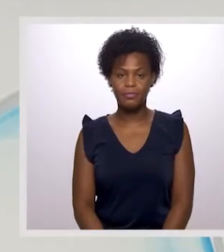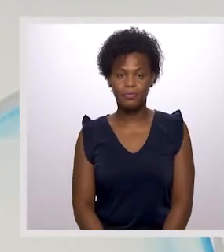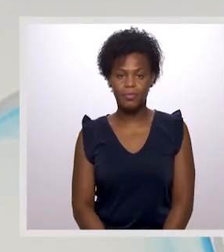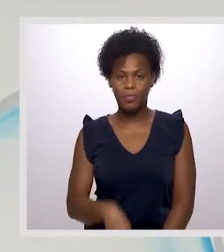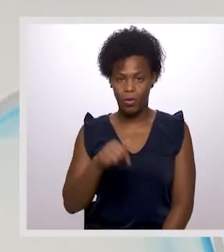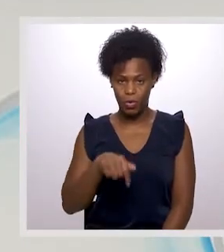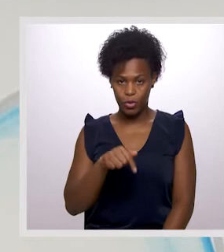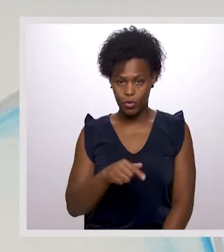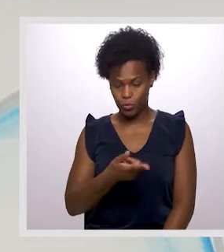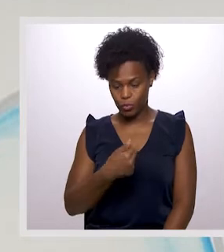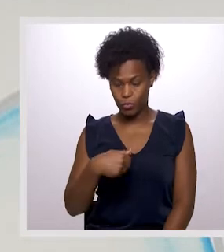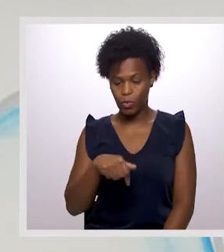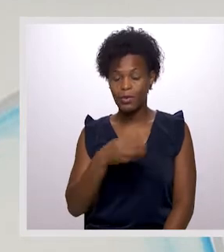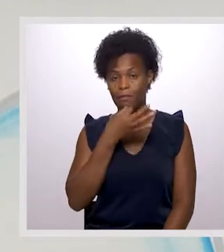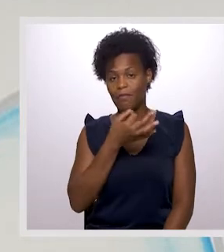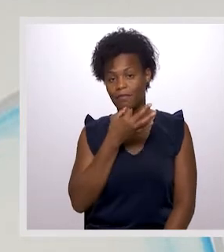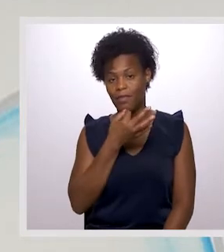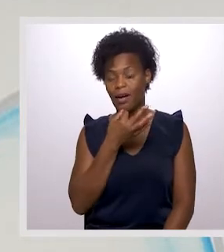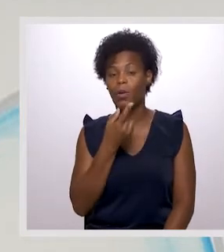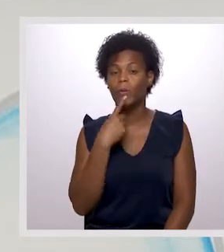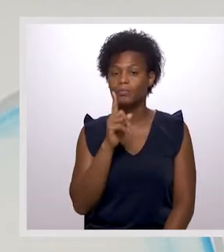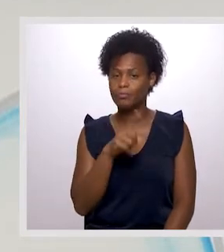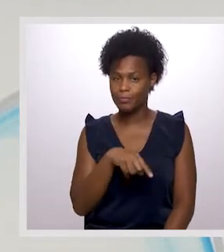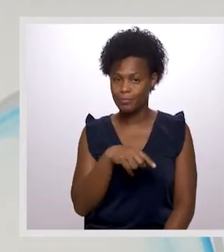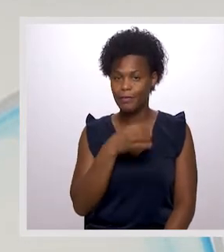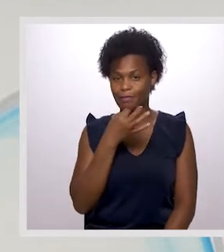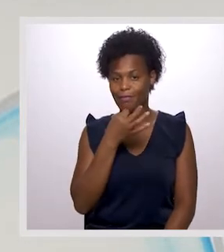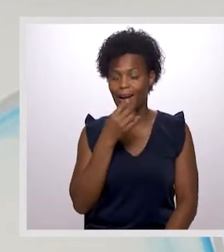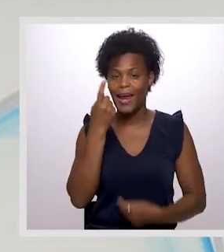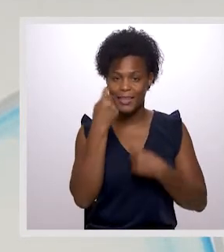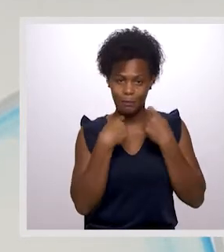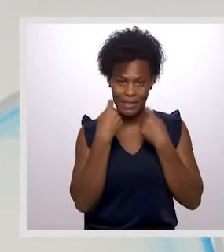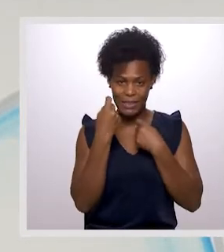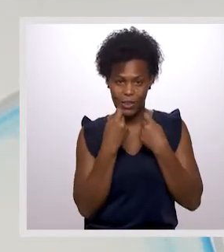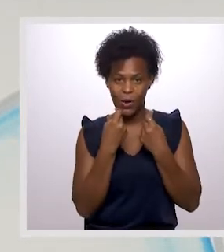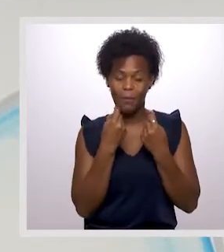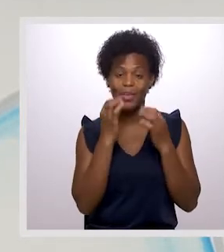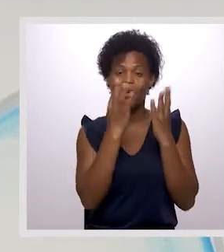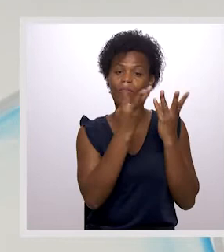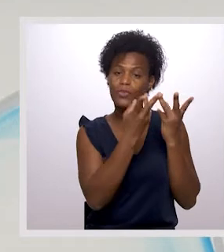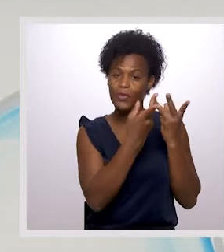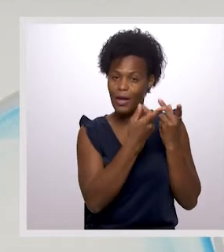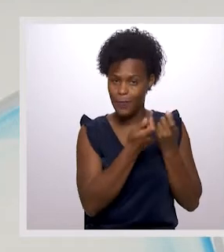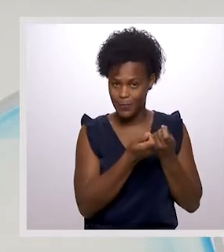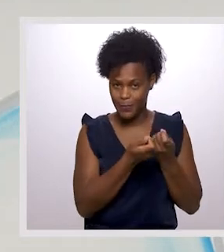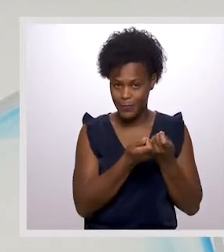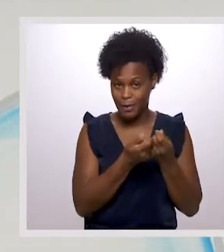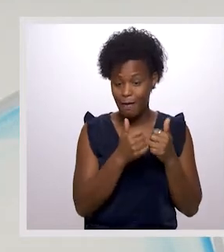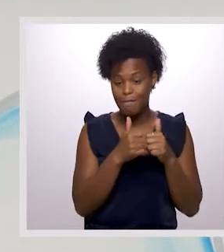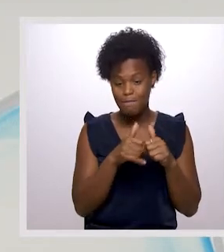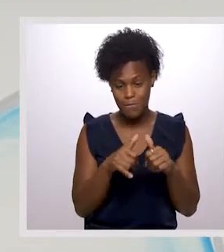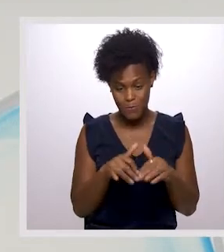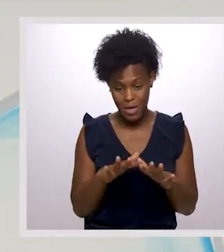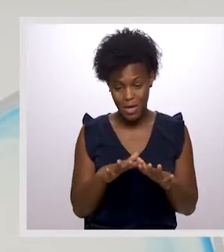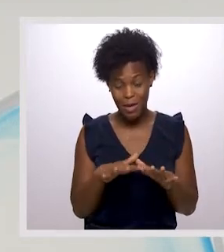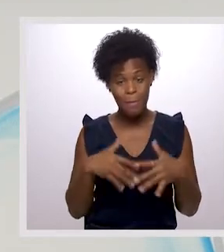Aujourd'hui, nous allons parler encore une fois des expressions de quantité. Mais cette fois-ci, nous allons